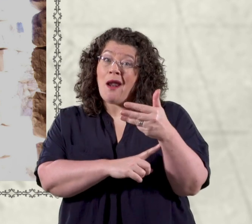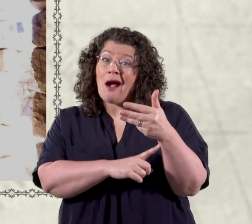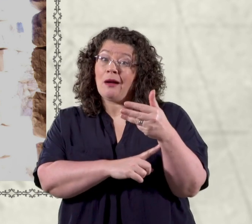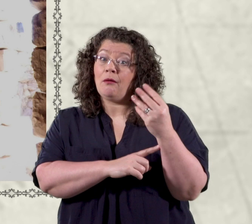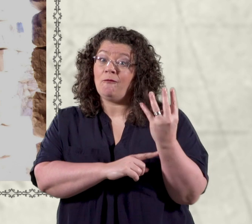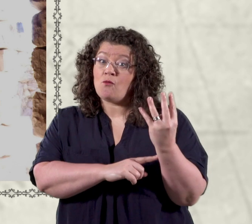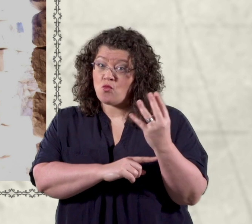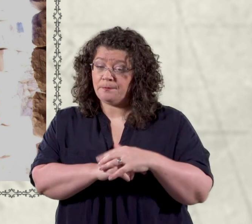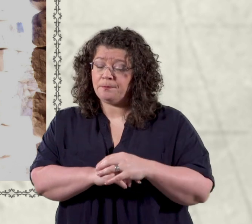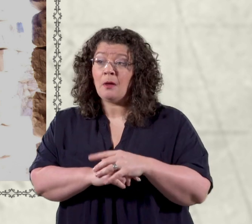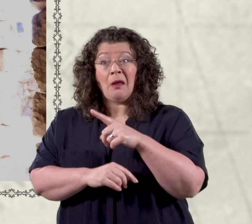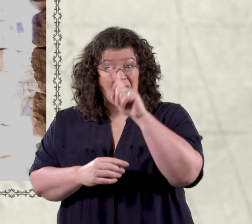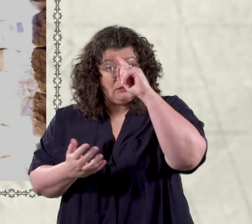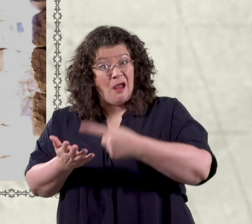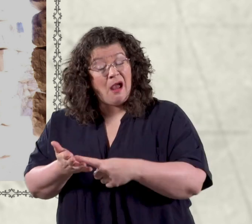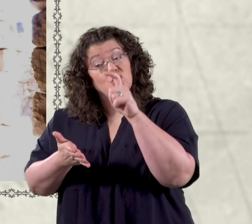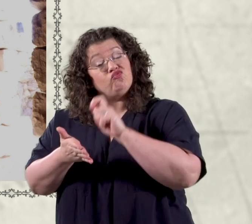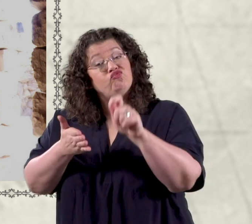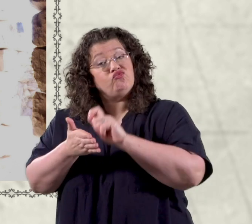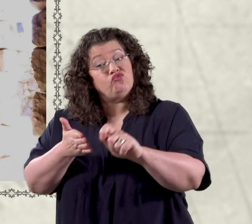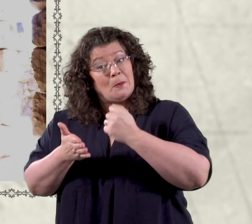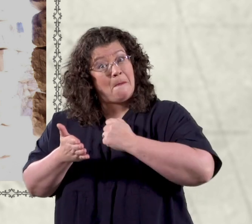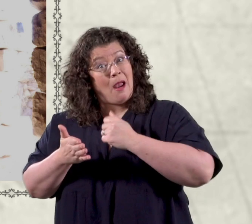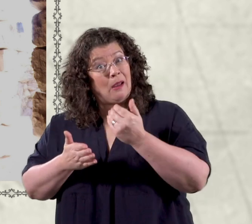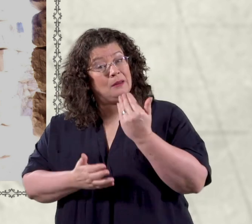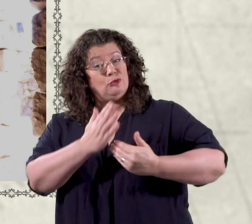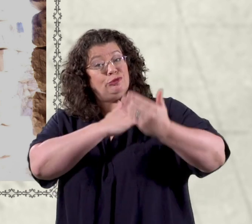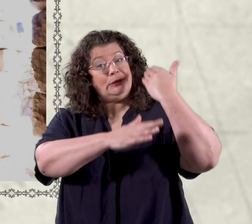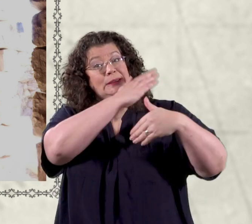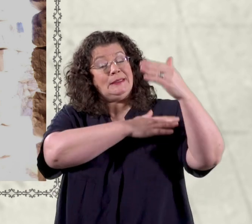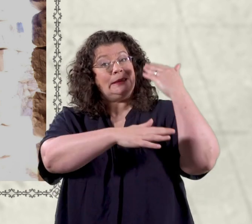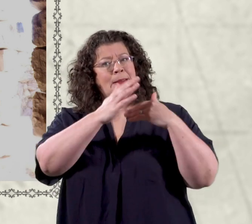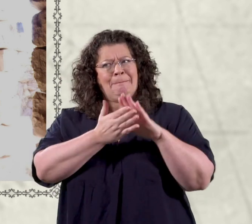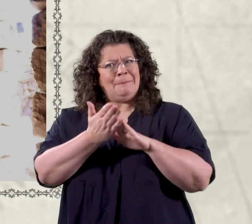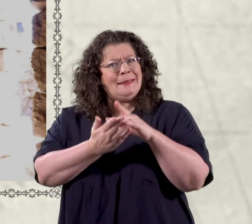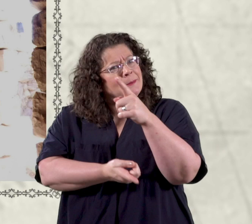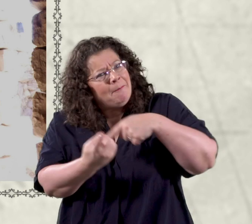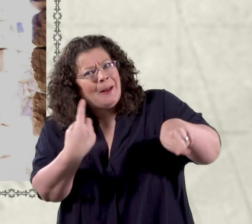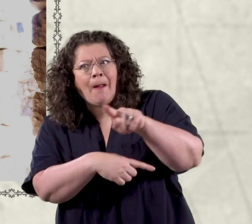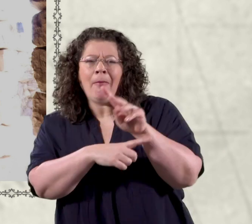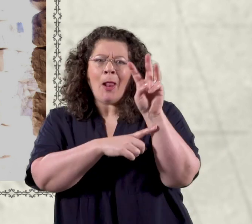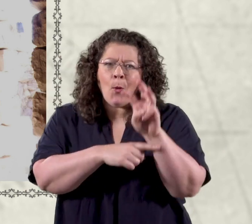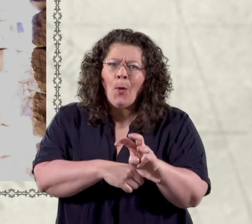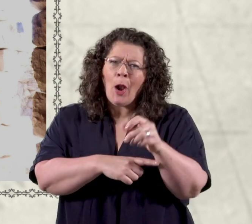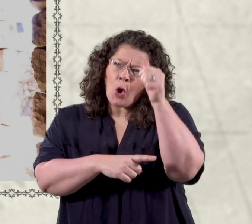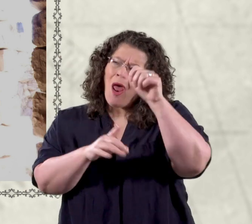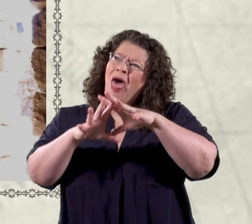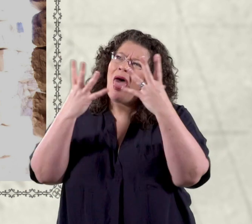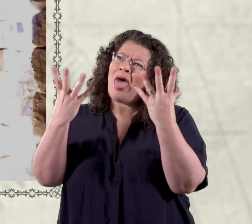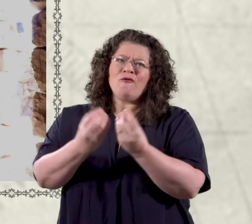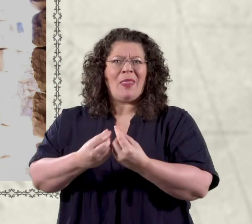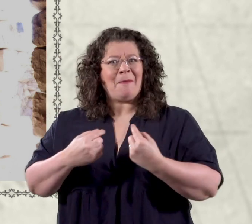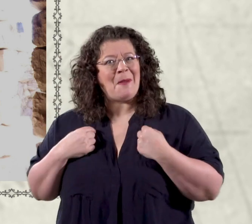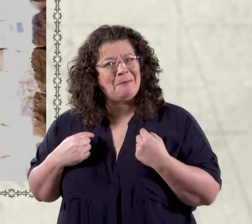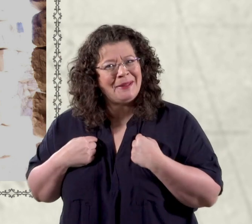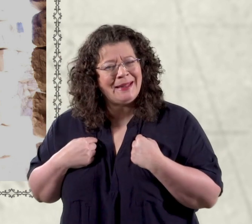mi benderfynodd o sgwennu fy hanes i, do. 500 mlynedd yn ddiweddarach, ond dyna fo, gwell hwyr na hwyrach. A mi sgwennodd o fy